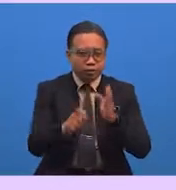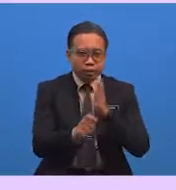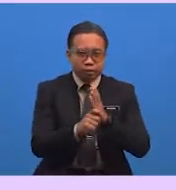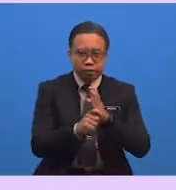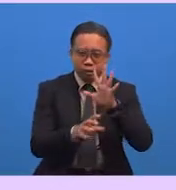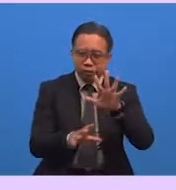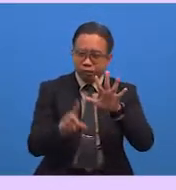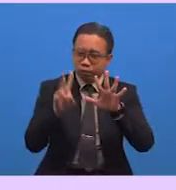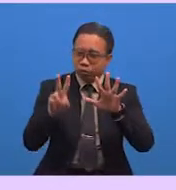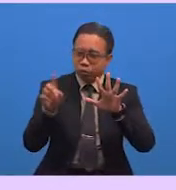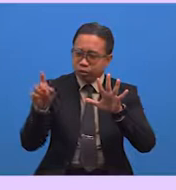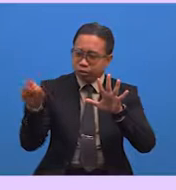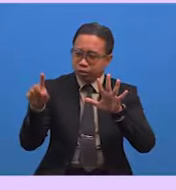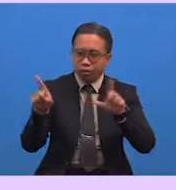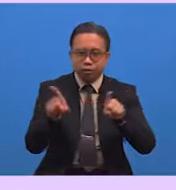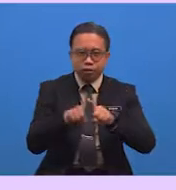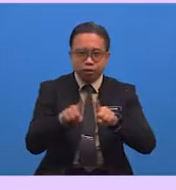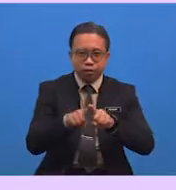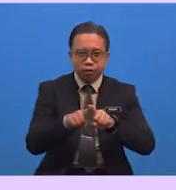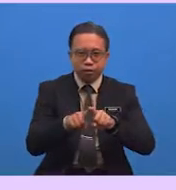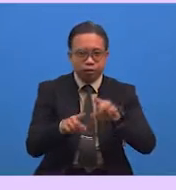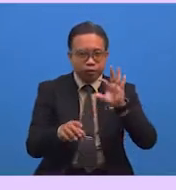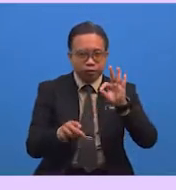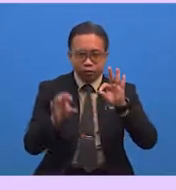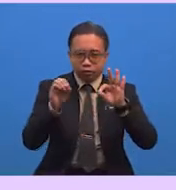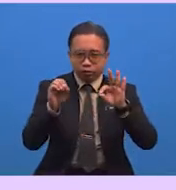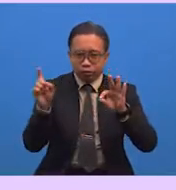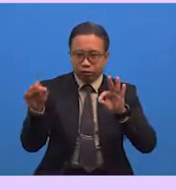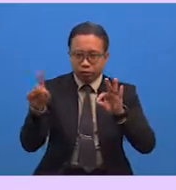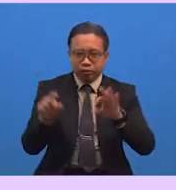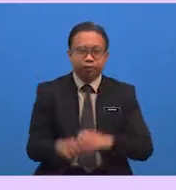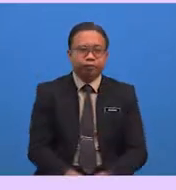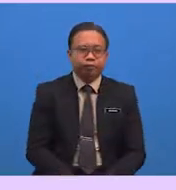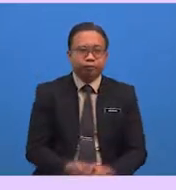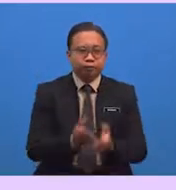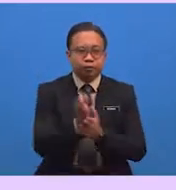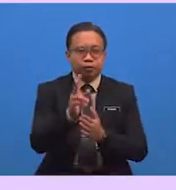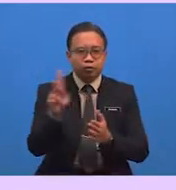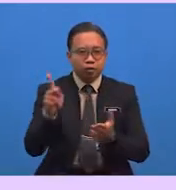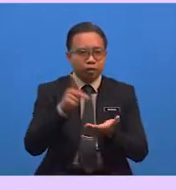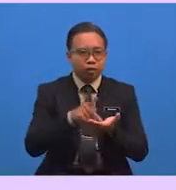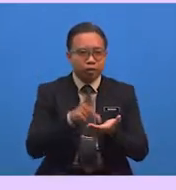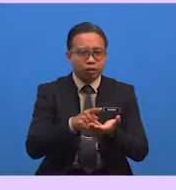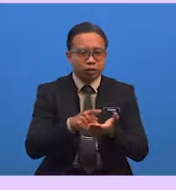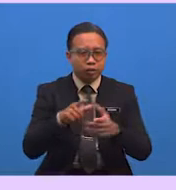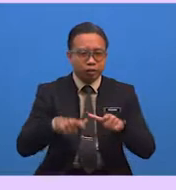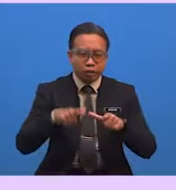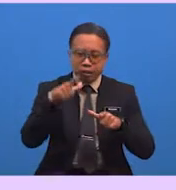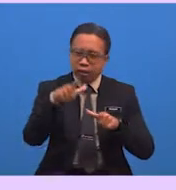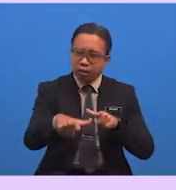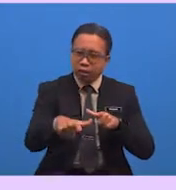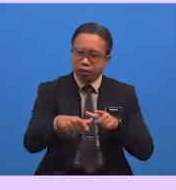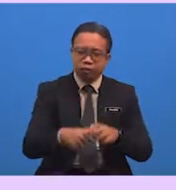52 darjah sama dengan 90 darjah. Teruskan pengiraan langkah